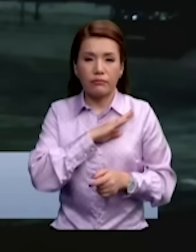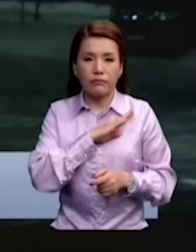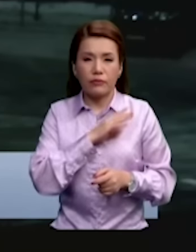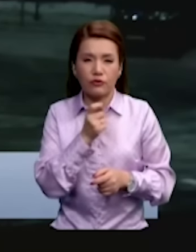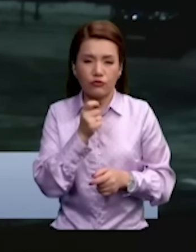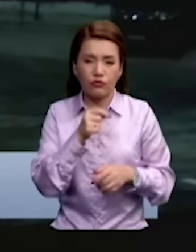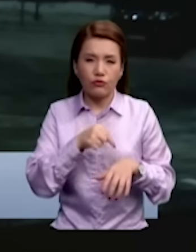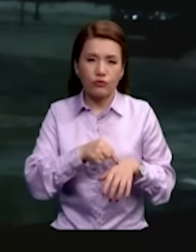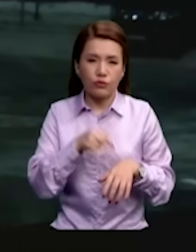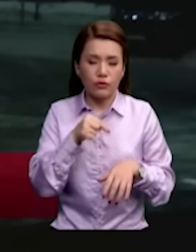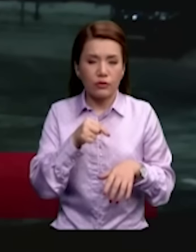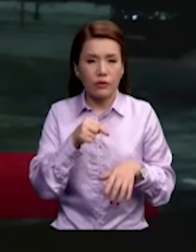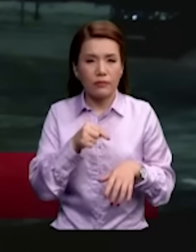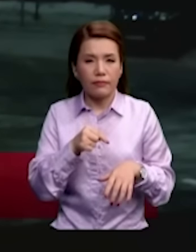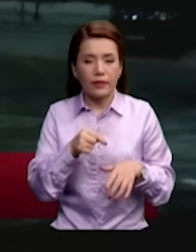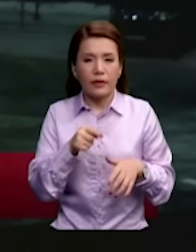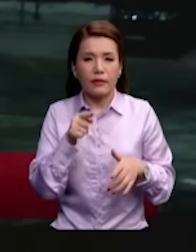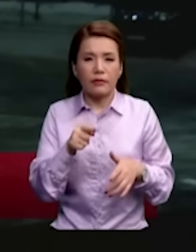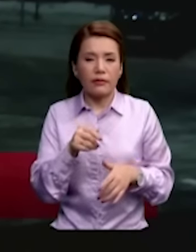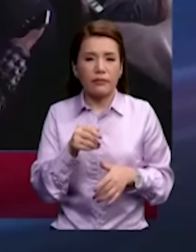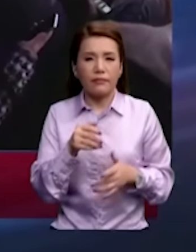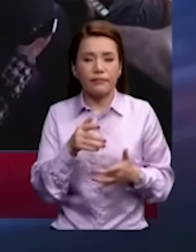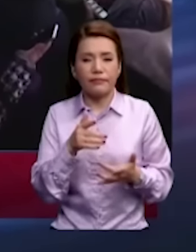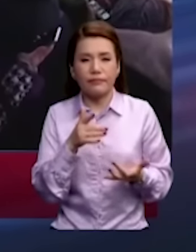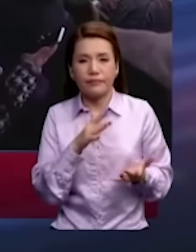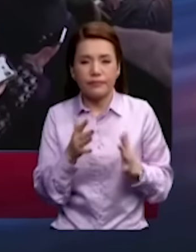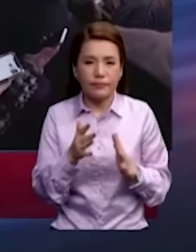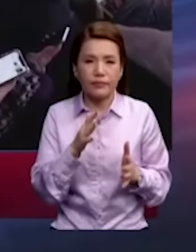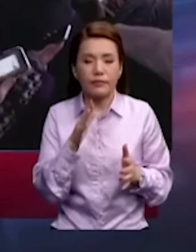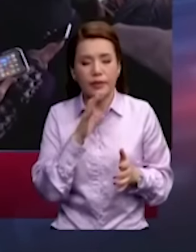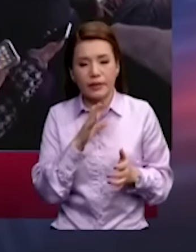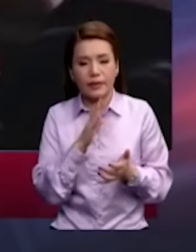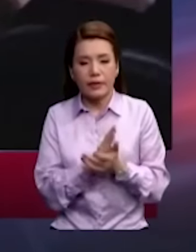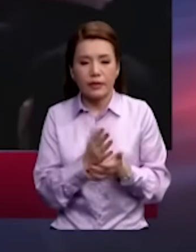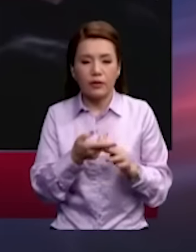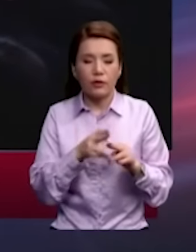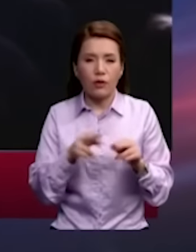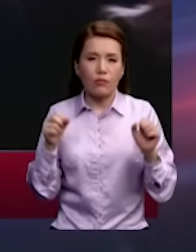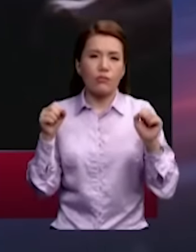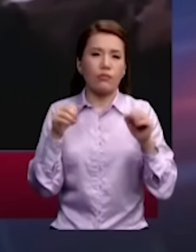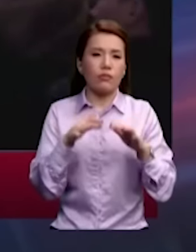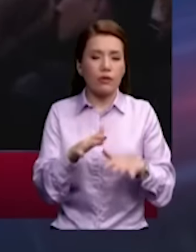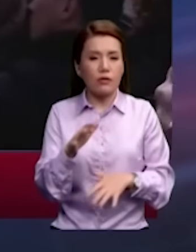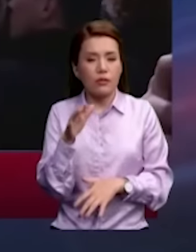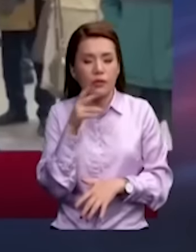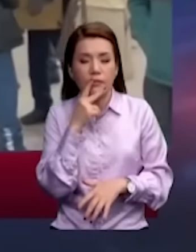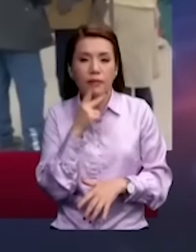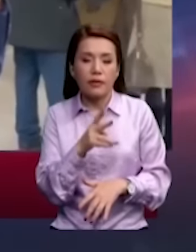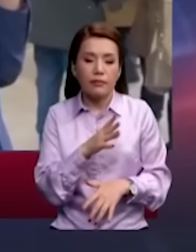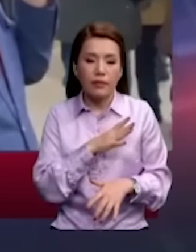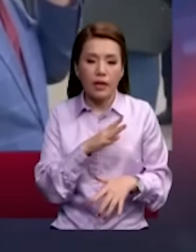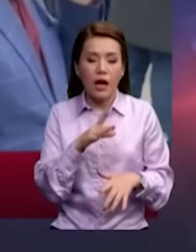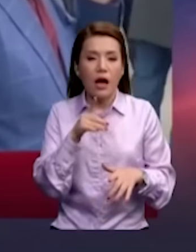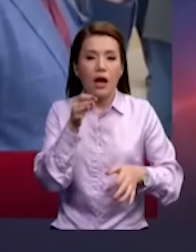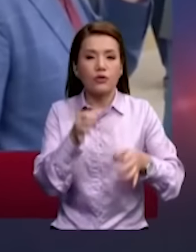этого предварительного слушания очень, мягко говоря, нехороший. Сегодня это хоть и стало самым освещаемым событием, журналистов в зал заседания не